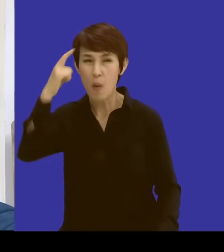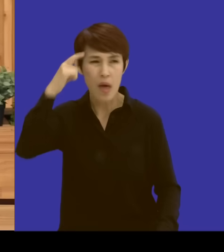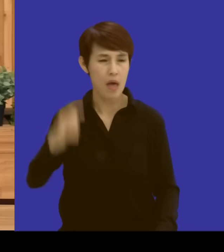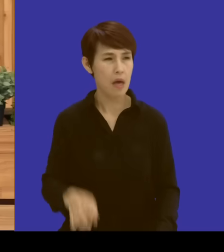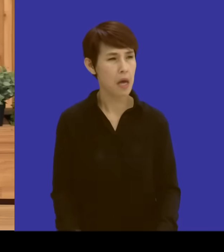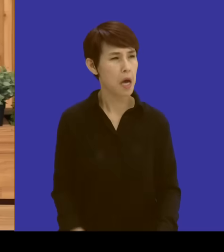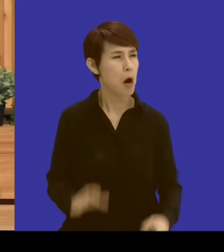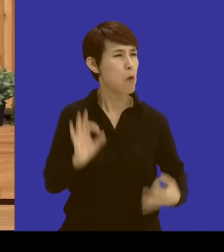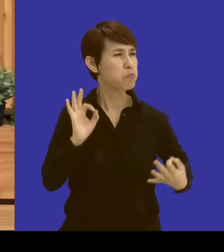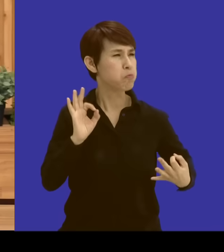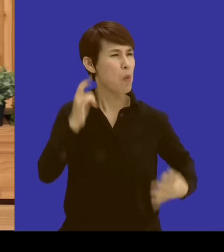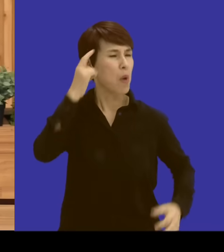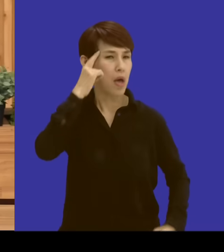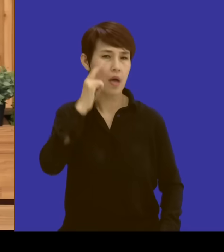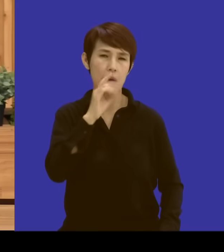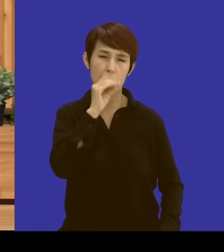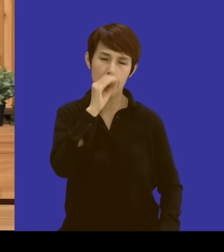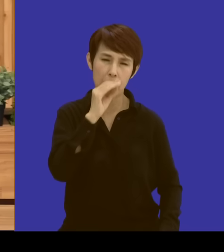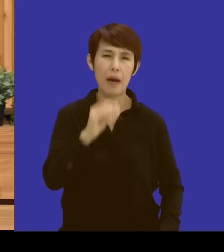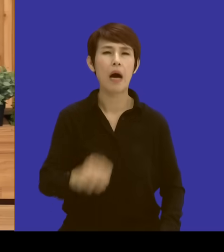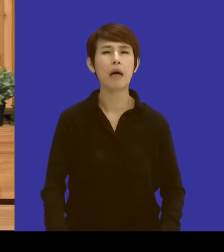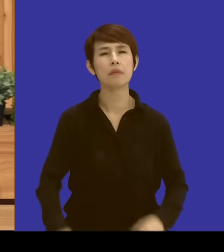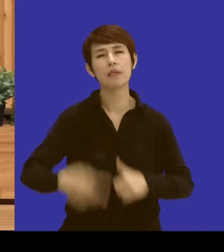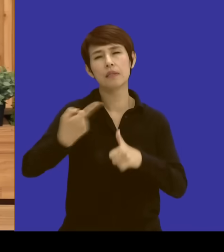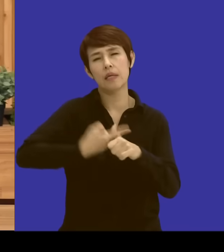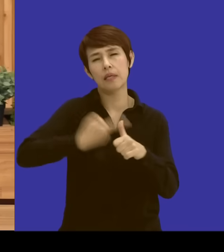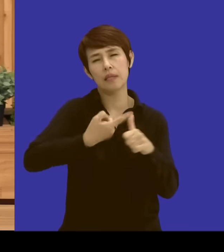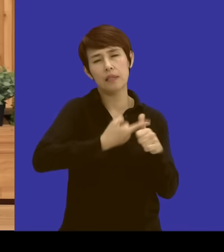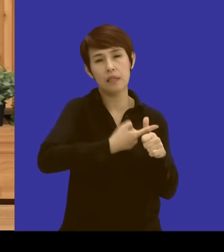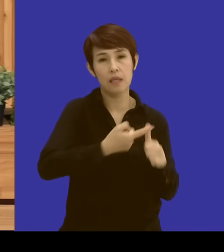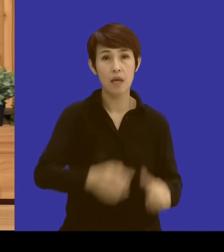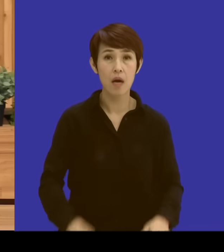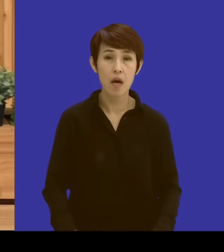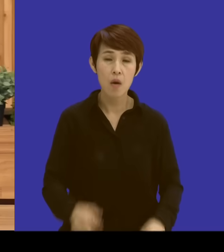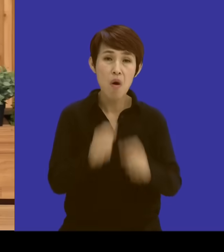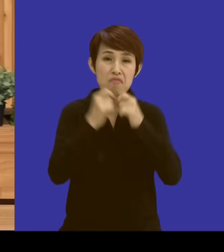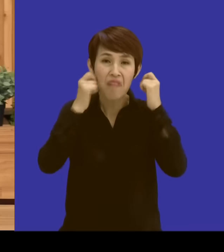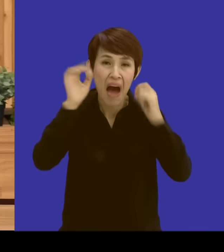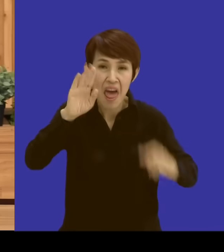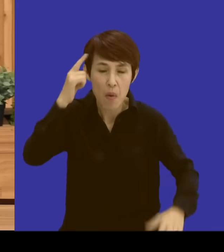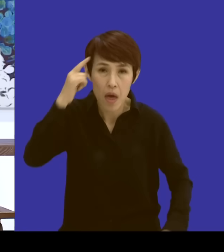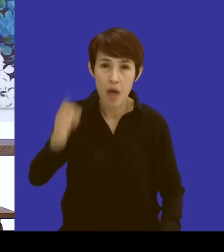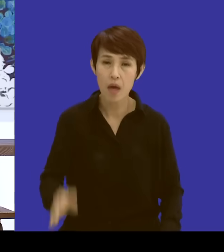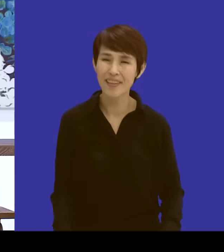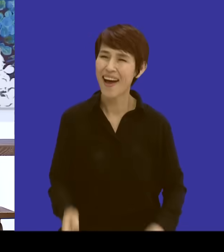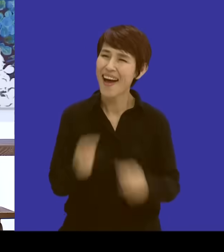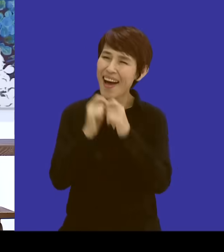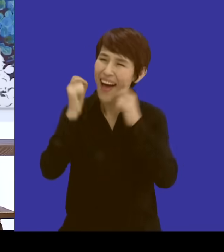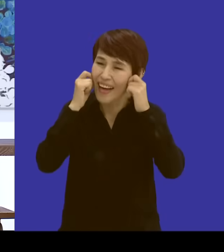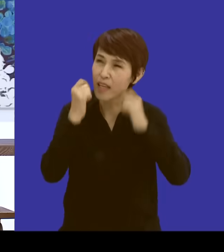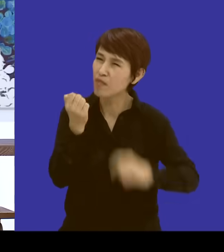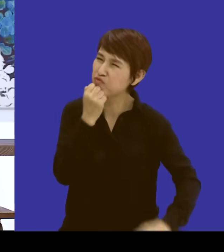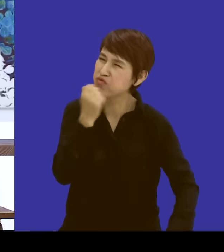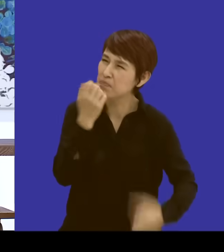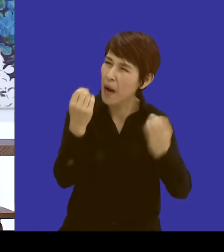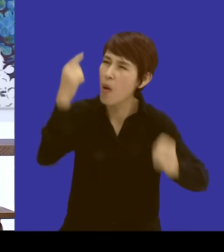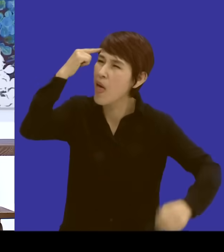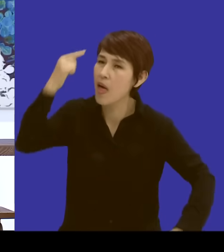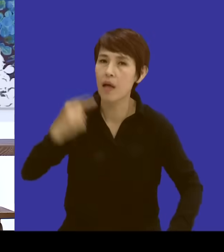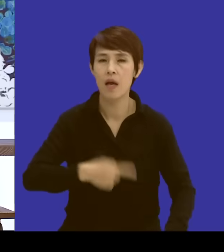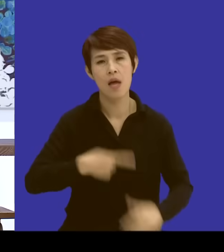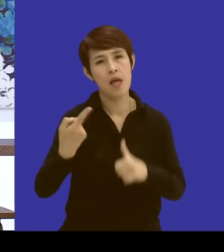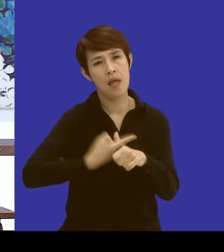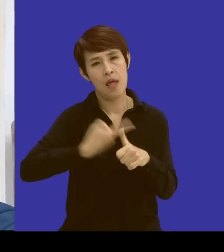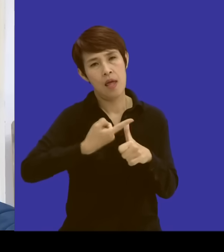말이 없냐. 그런 기대들을 아마 사셔야 했으니까. 왜 안 웃냐 하다가 또 네. 웃으면 왜 이렇게 웃음이 해프냐. 예. 그런 것들,